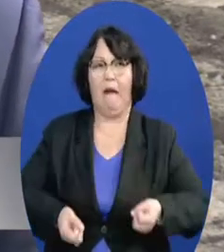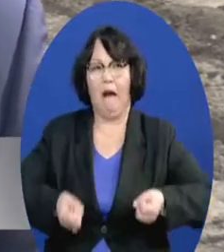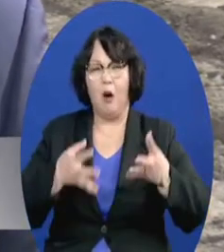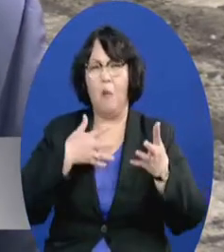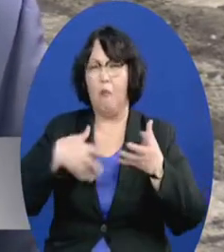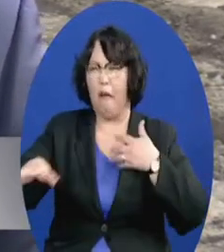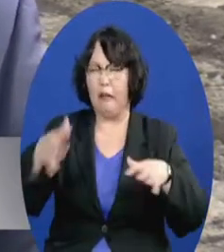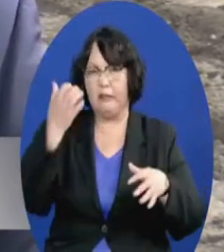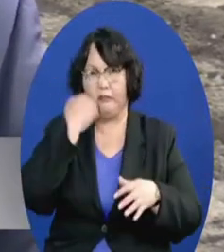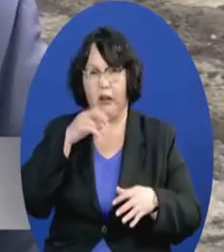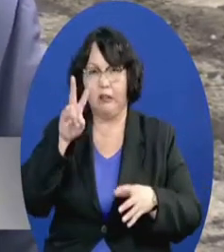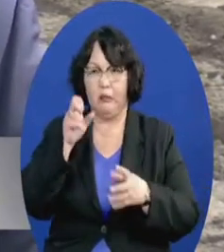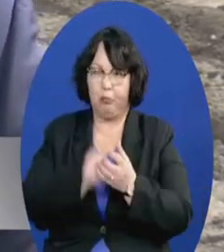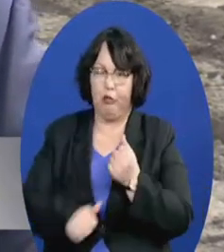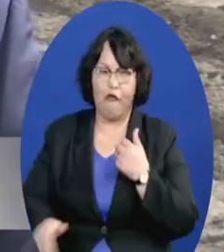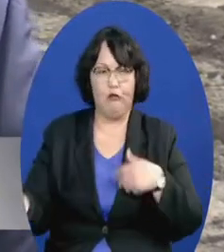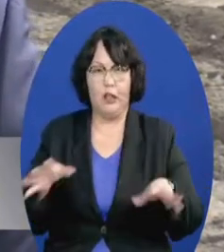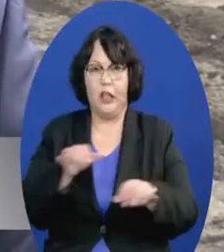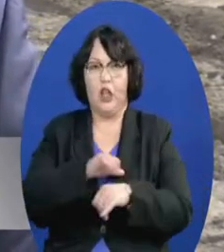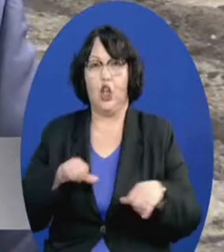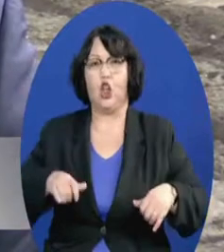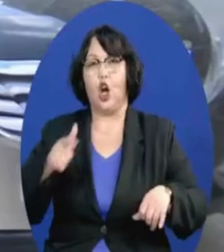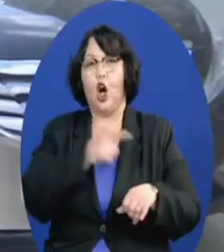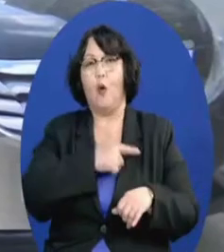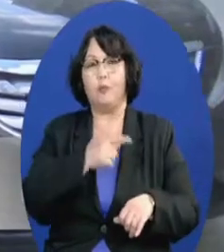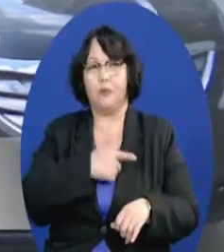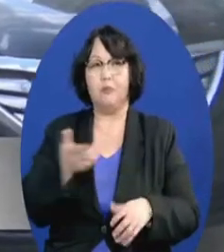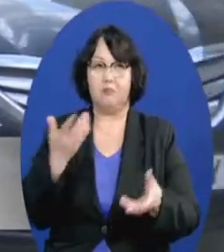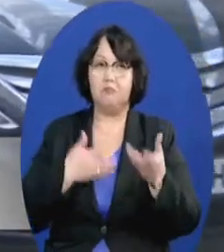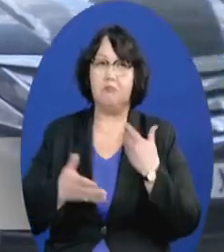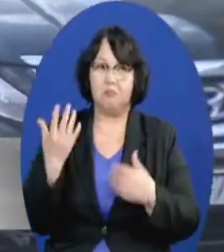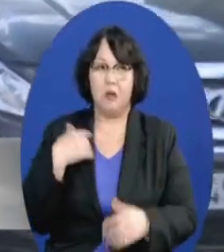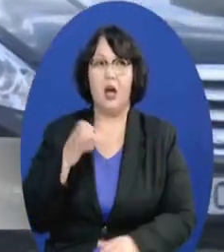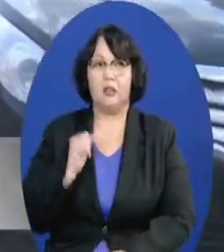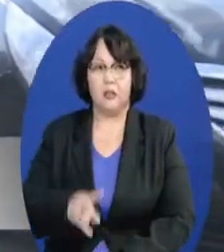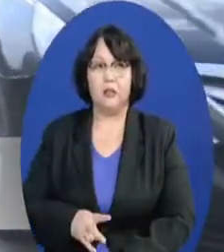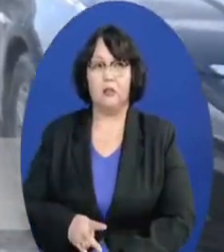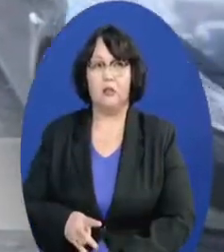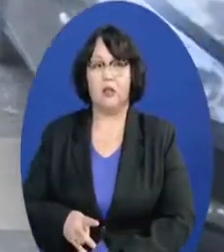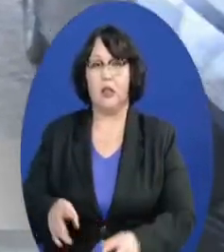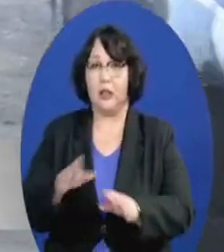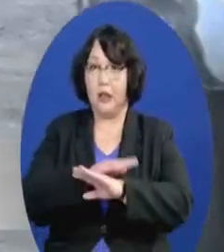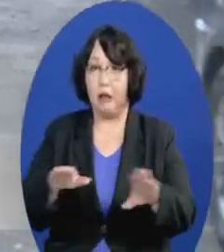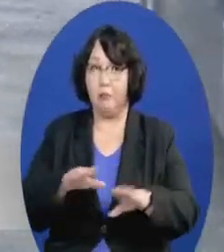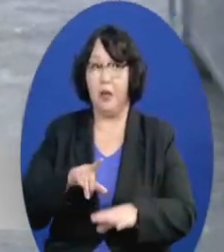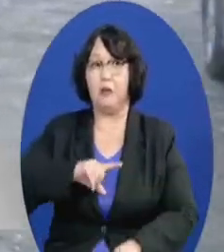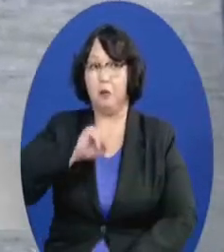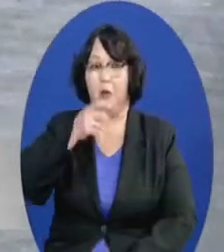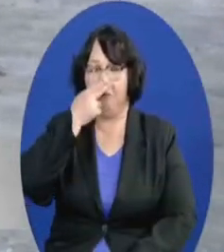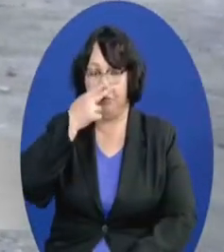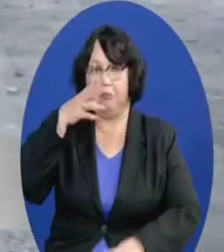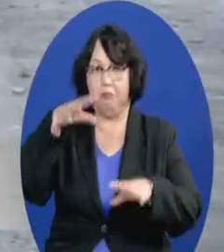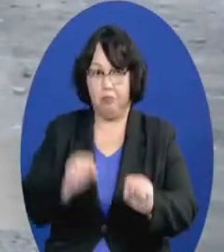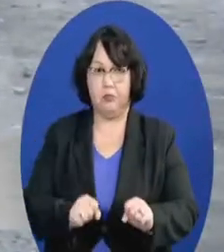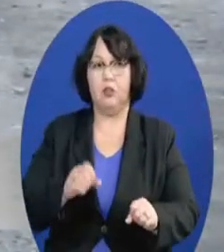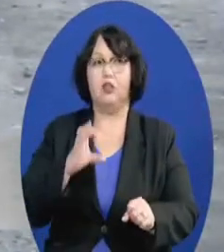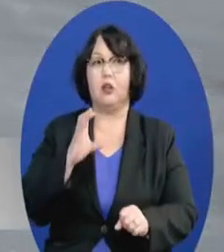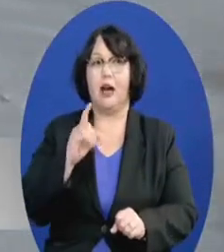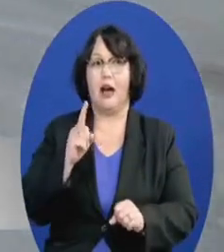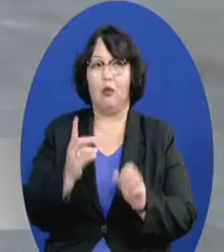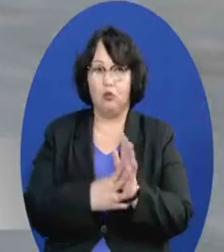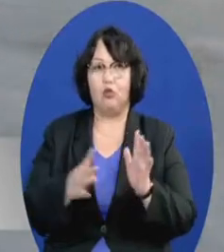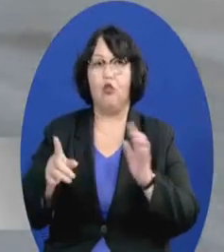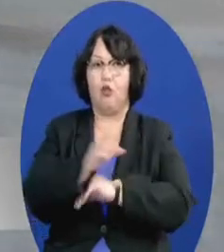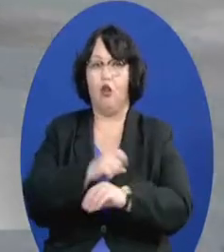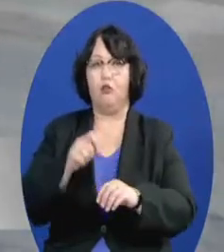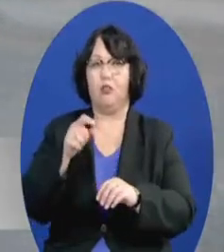орчин үүссэн байна гэсэн одоо бас иргэдийн гомд ихэр ижсэн. Нийтийн эзэмшлийн талбайг зөвшөөрөлгүй ашигласан зөрчил Сангай архын дүүргийн 19 дугаар